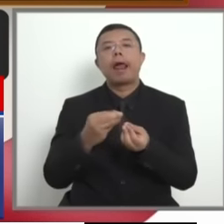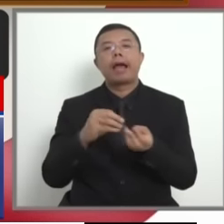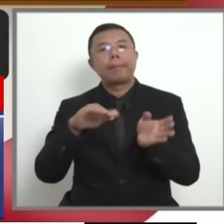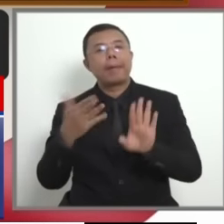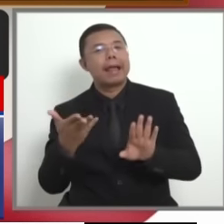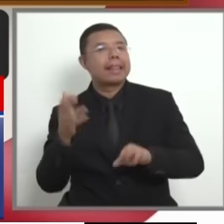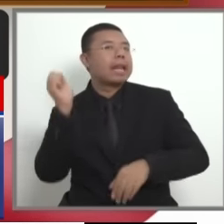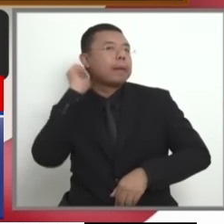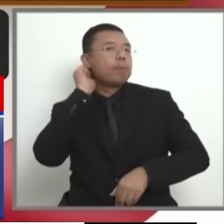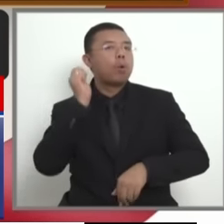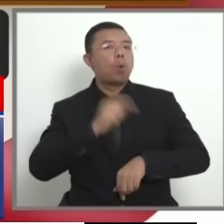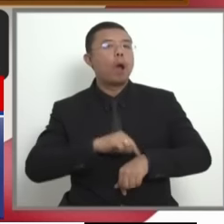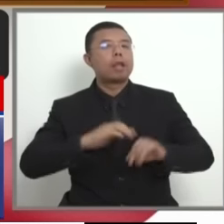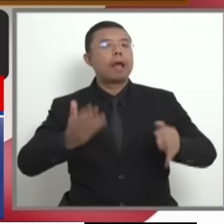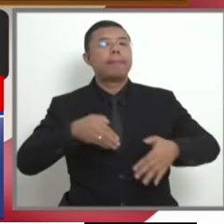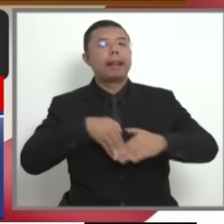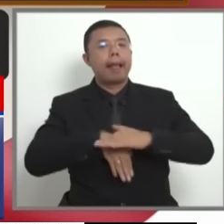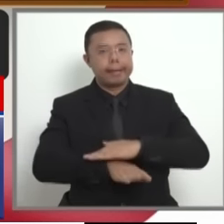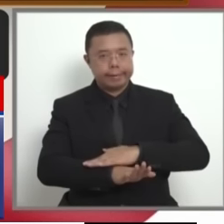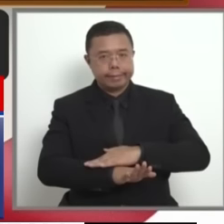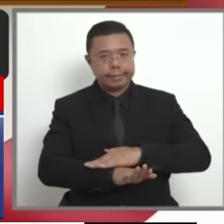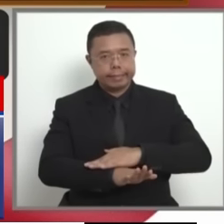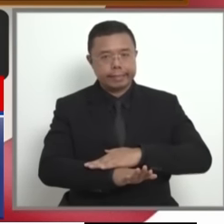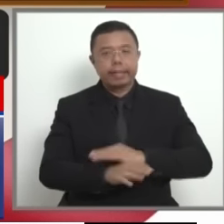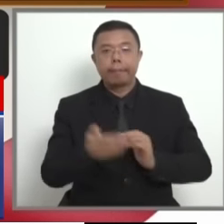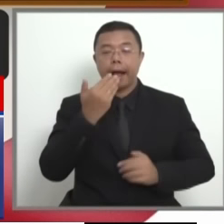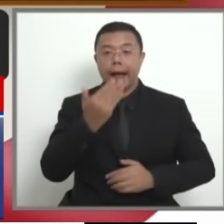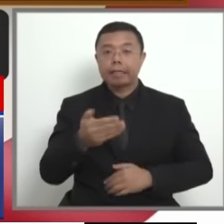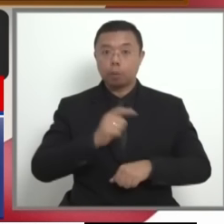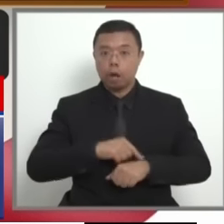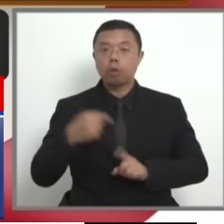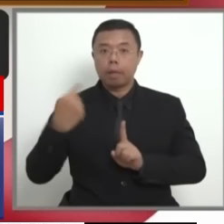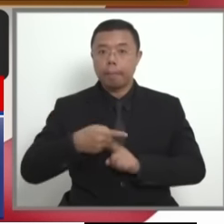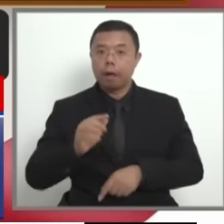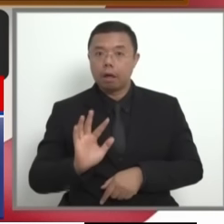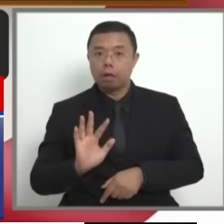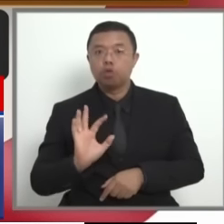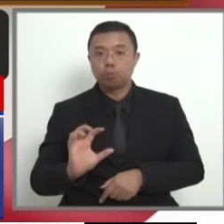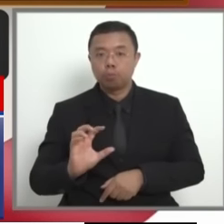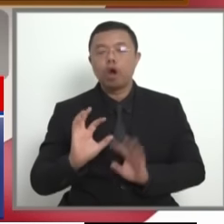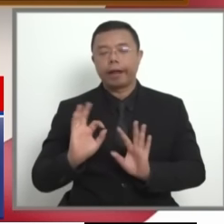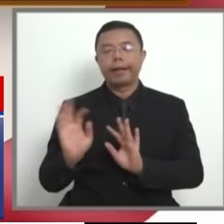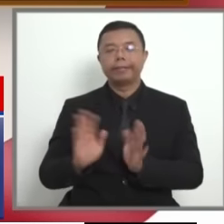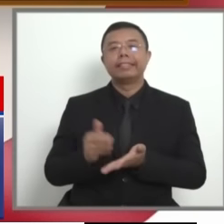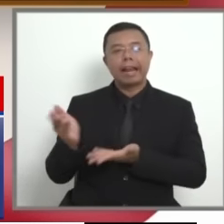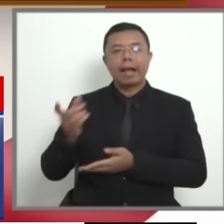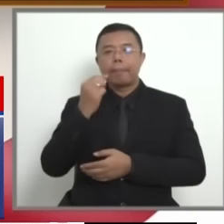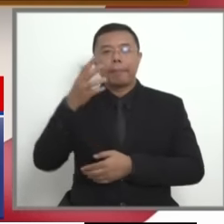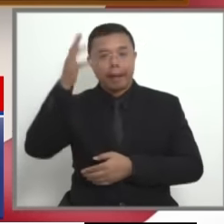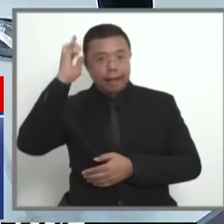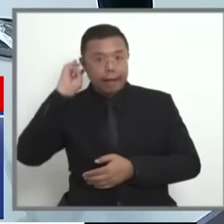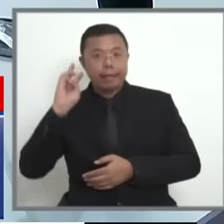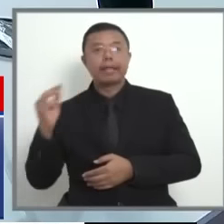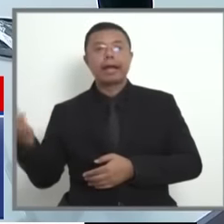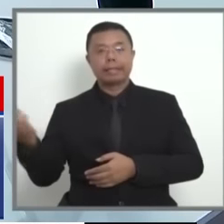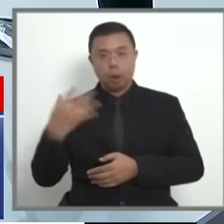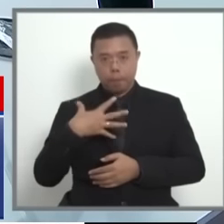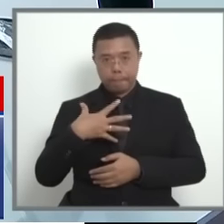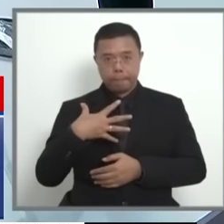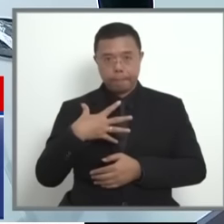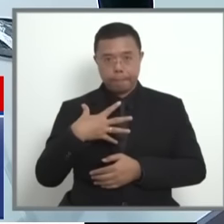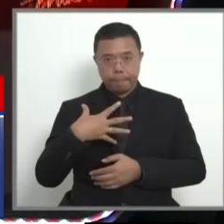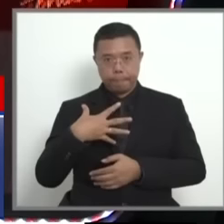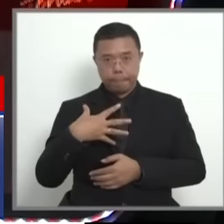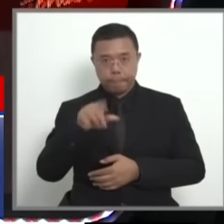ibu-ibu pada saat melahirkan Terima kasih masih ada waktunya cukup cukup baik silakan Pak Ganjar untuk menanggapi